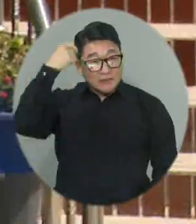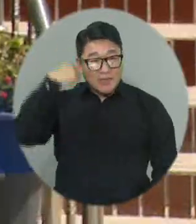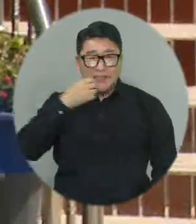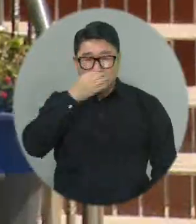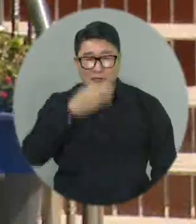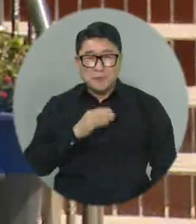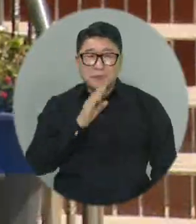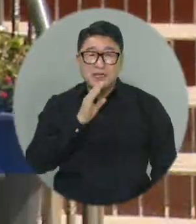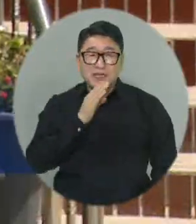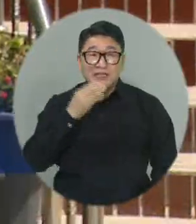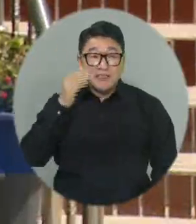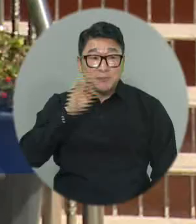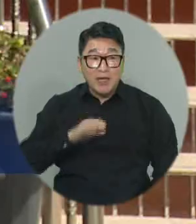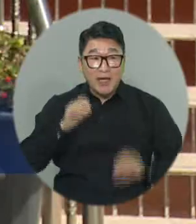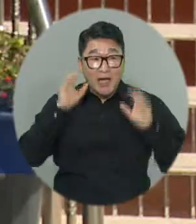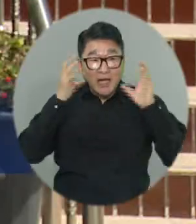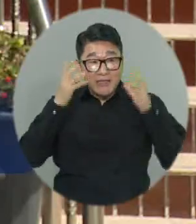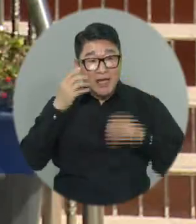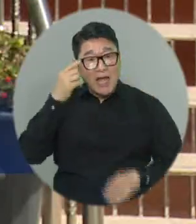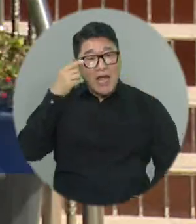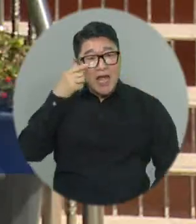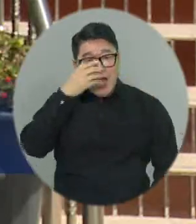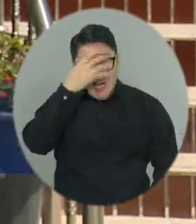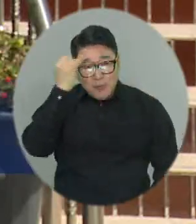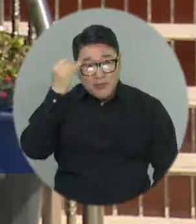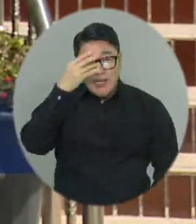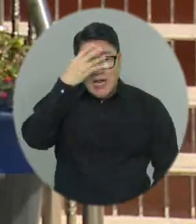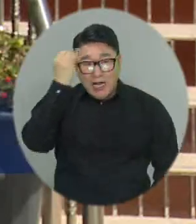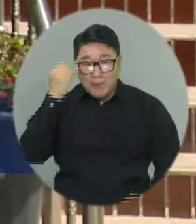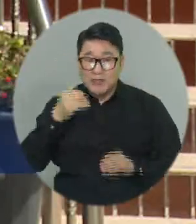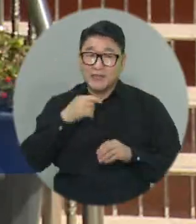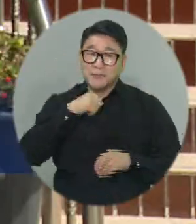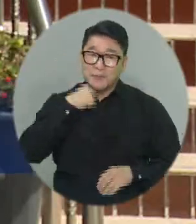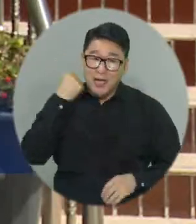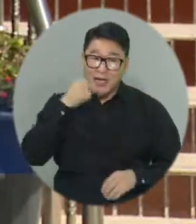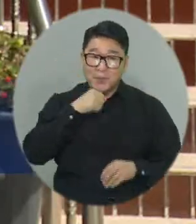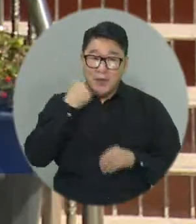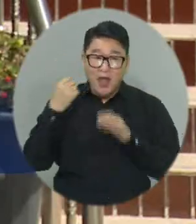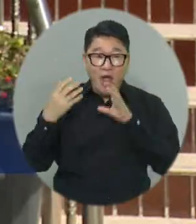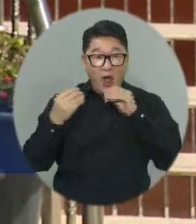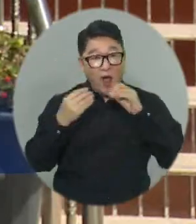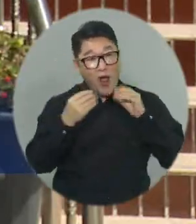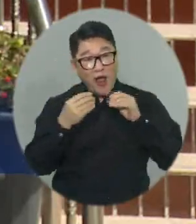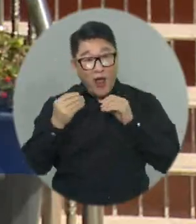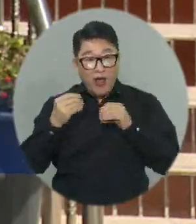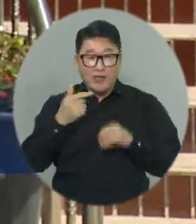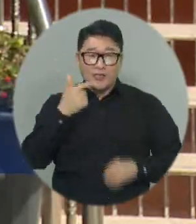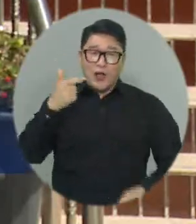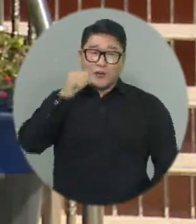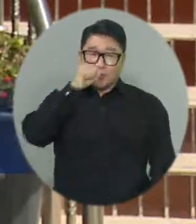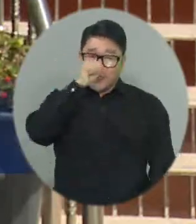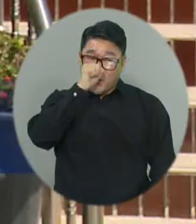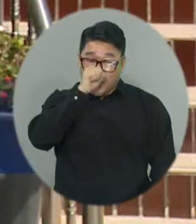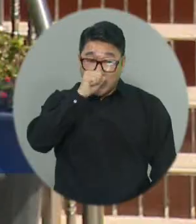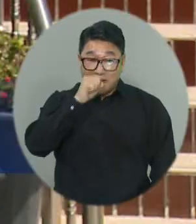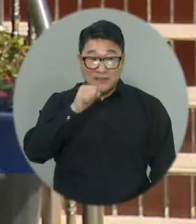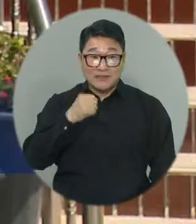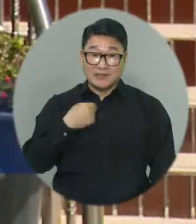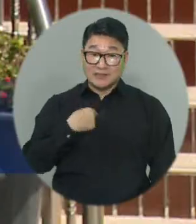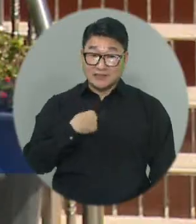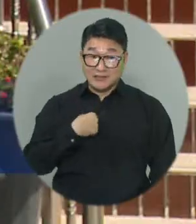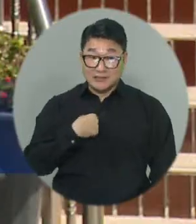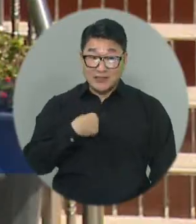때는 힘들더라도 이 애들하고 할머니 할머니하고 음식 맛있다 그리고 잘 먹으면 저는 너무 좋아요.